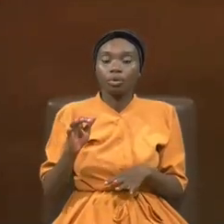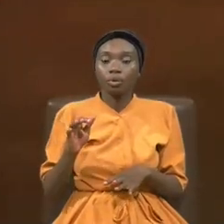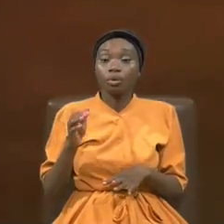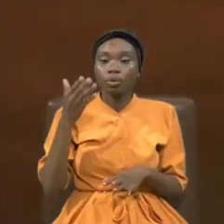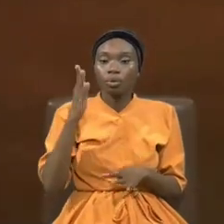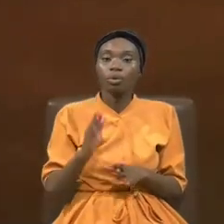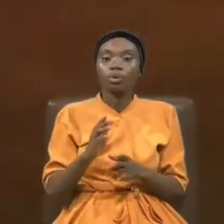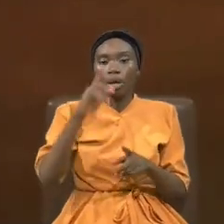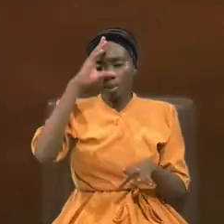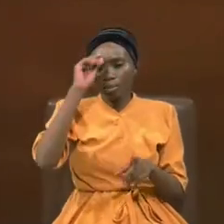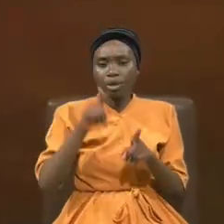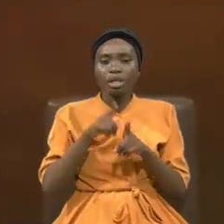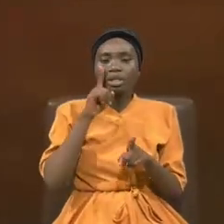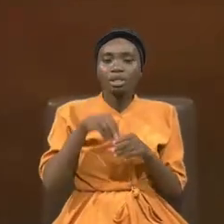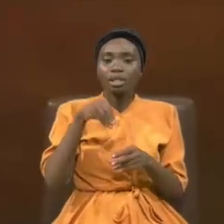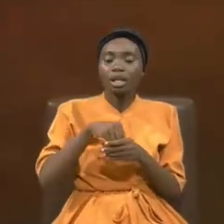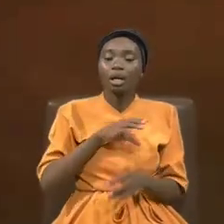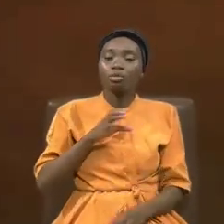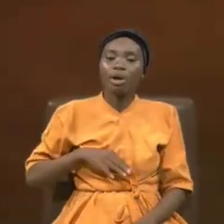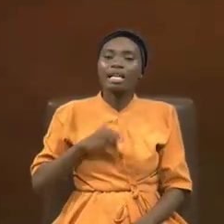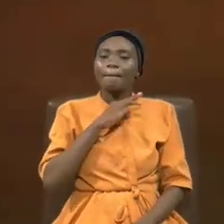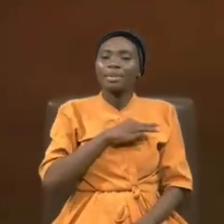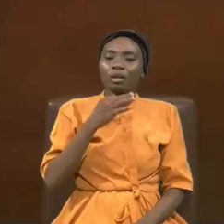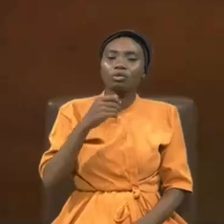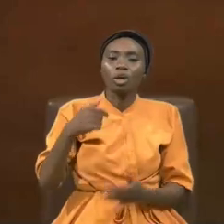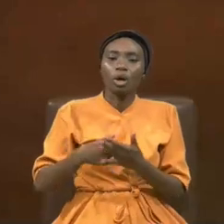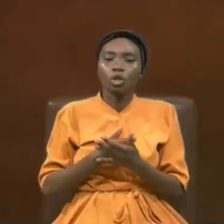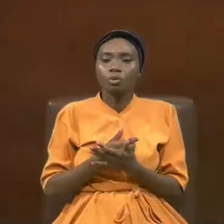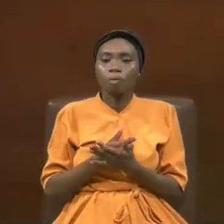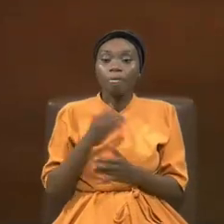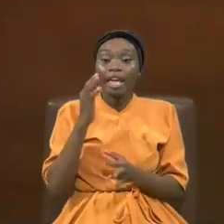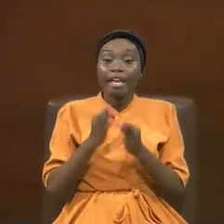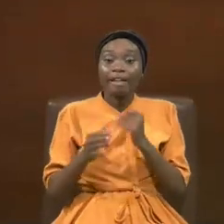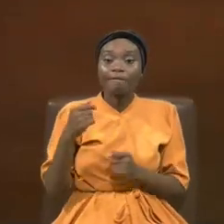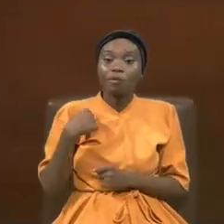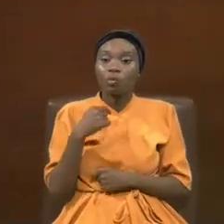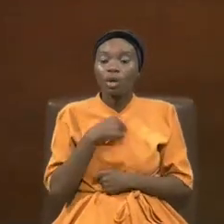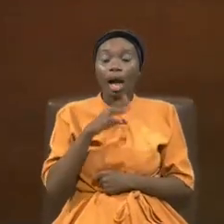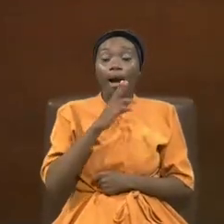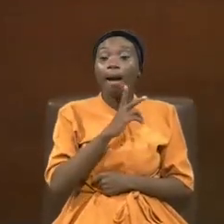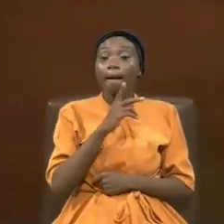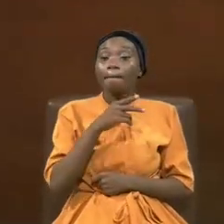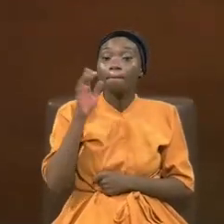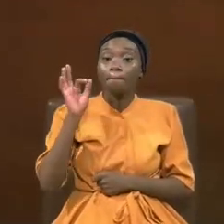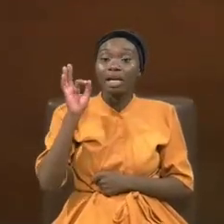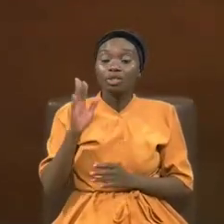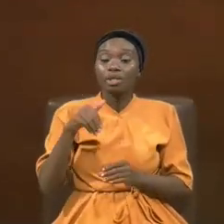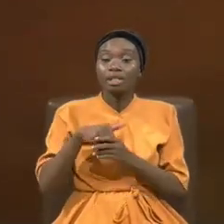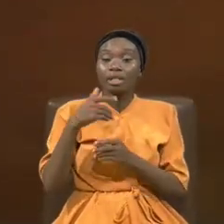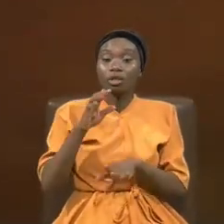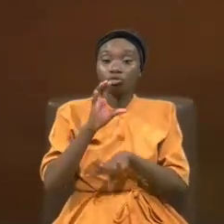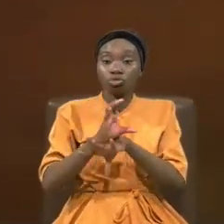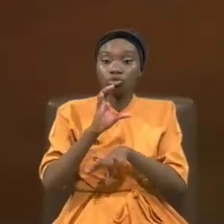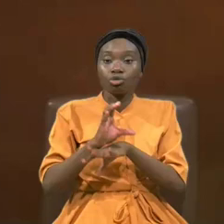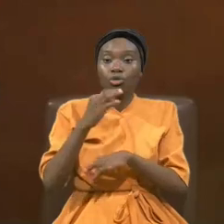Christ, et si nous sommes ministres de l'Évangile, et si nous sommes pasteurs dans l'Église du